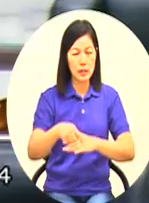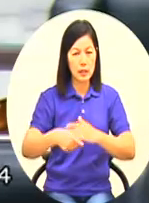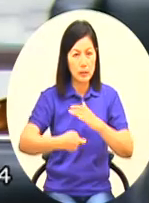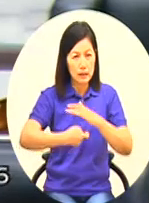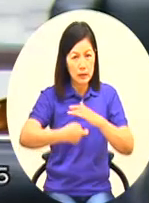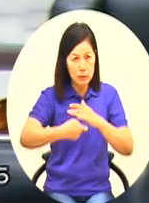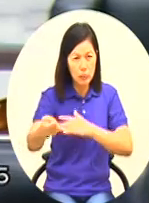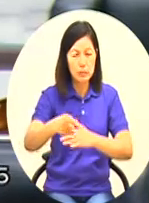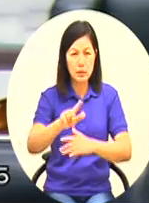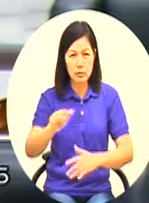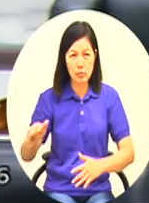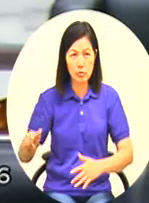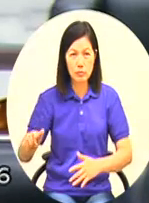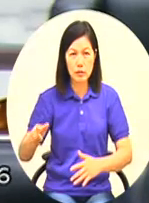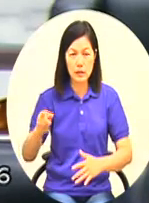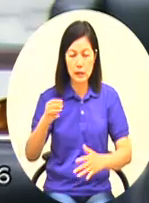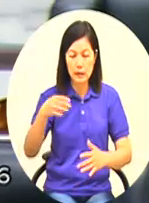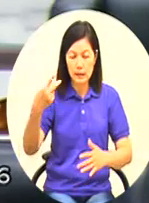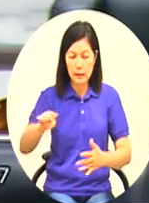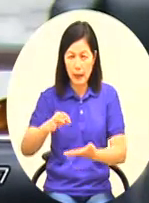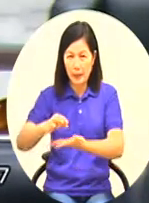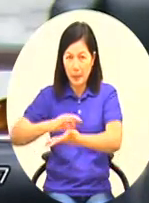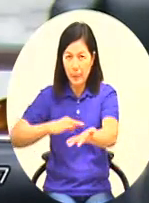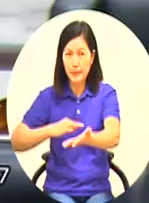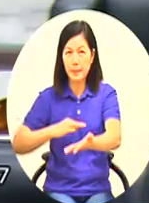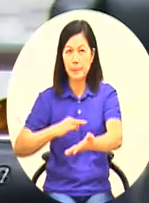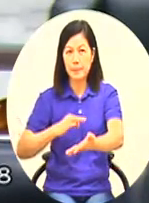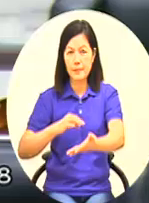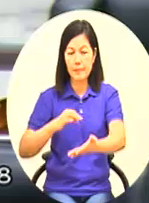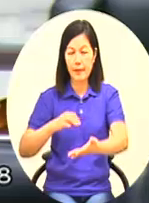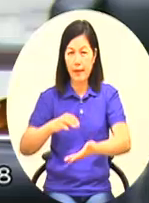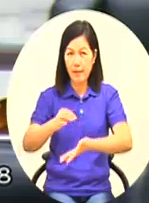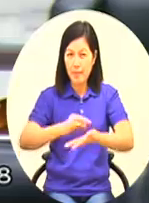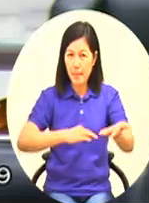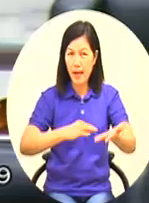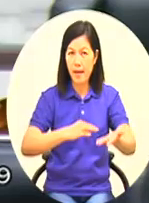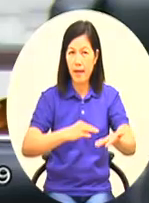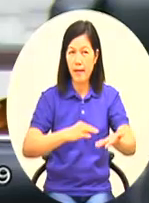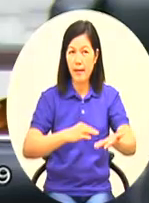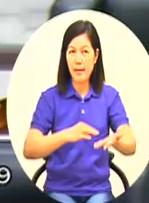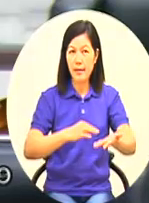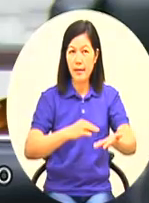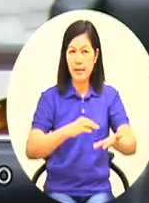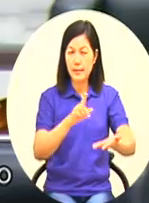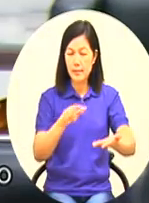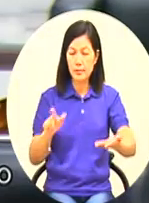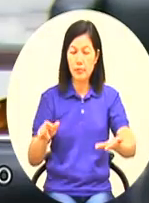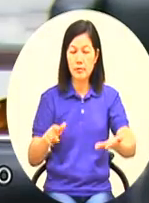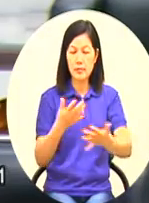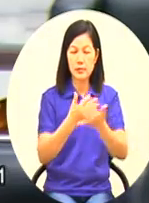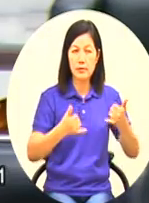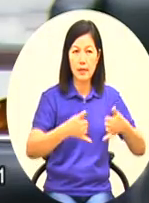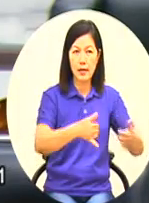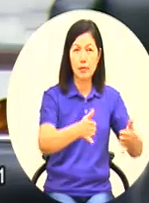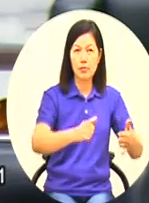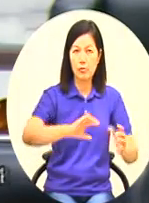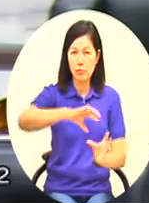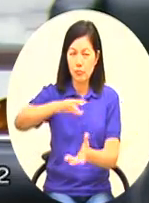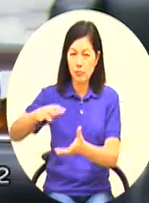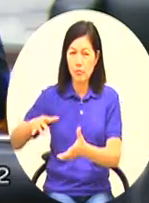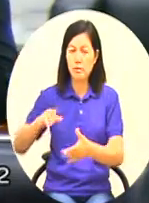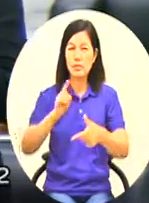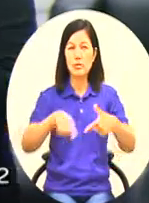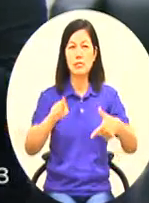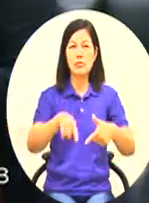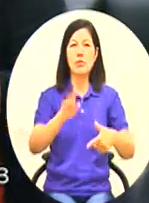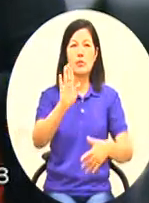那嚣张的已经，他的嚣张已经网路跟已经国际化了哦。那